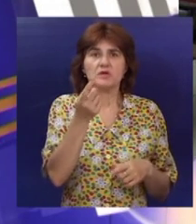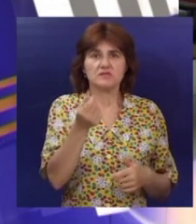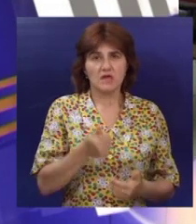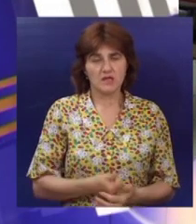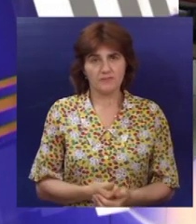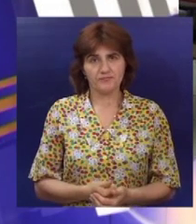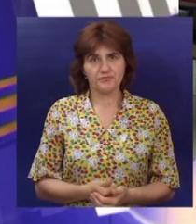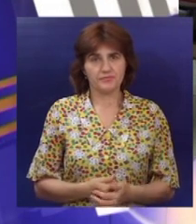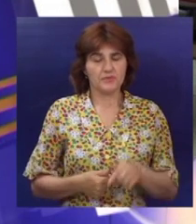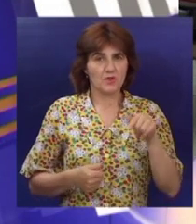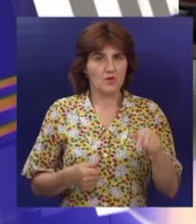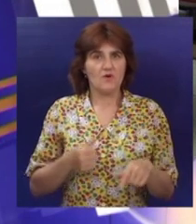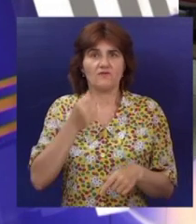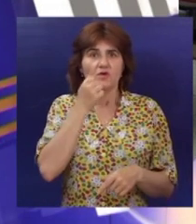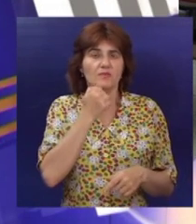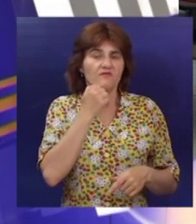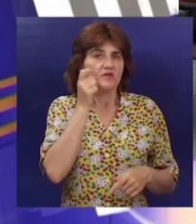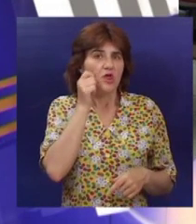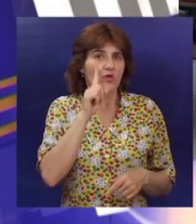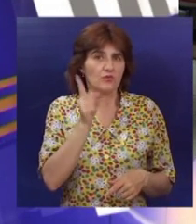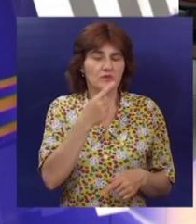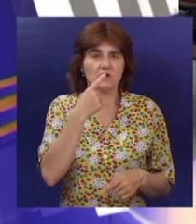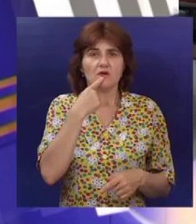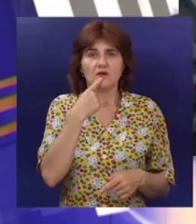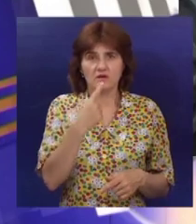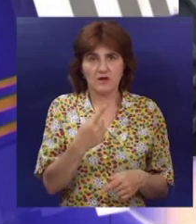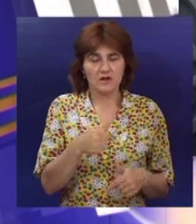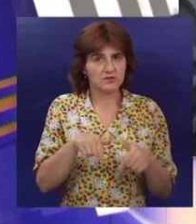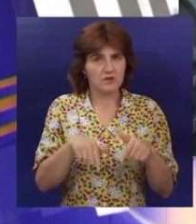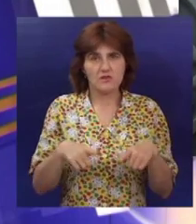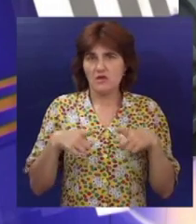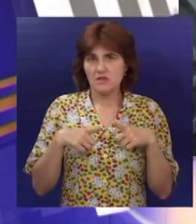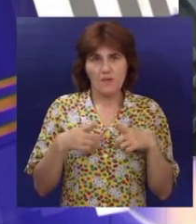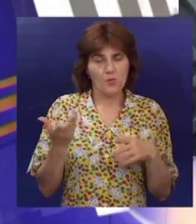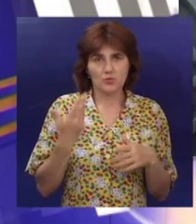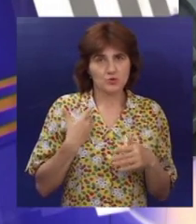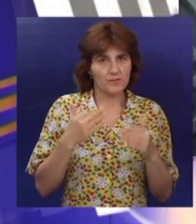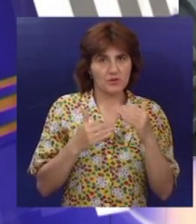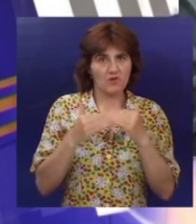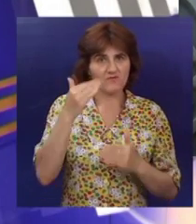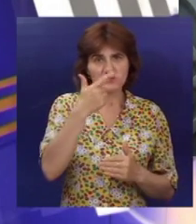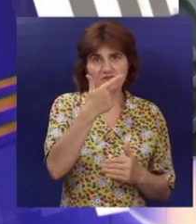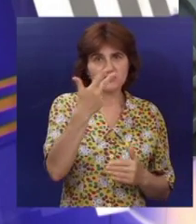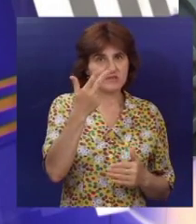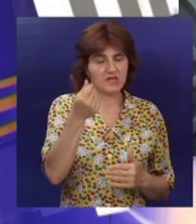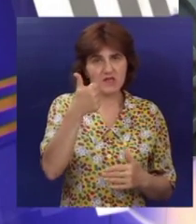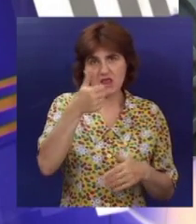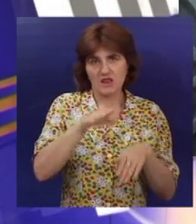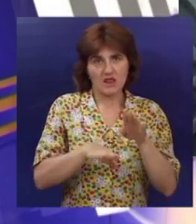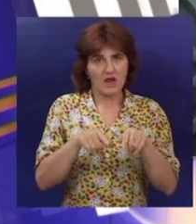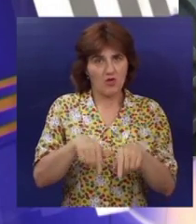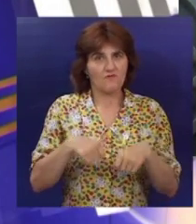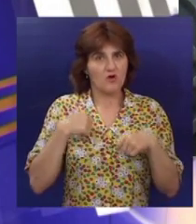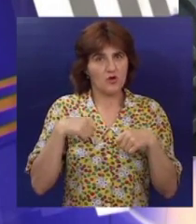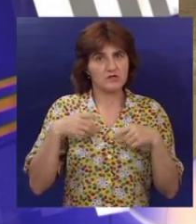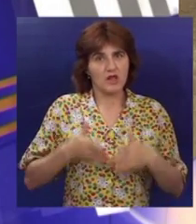cene. U asocijaciji poljoprivrednika kažu da u ovom momentu poljoprivrednici ne mogu dobiti više od 23 dinara za kilogram